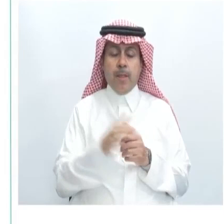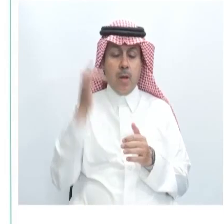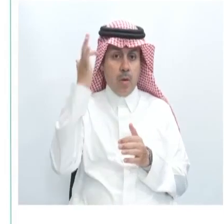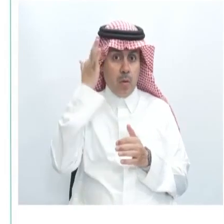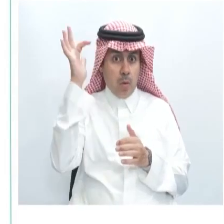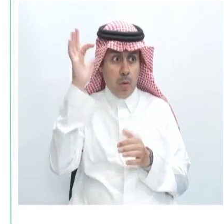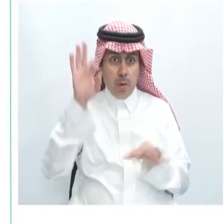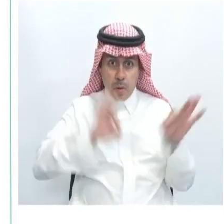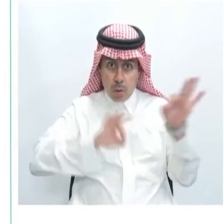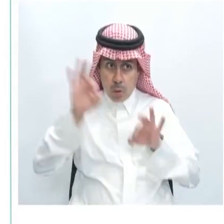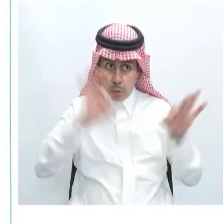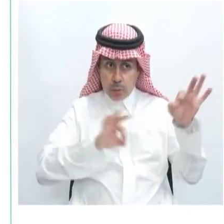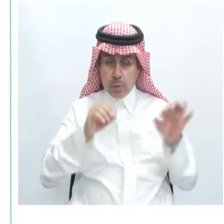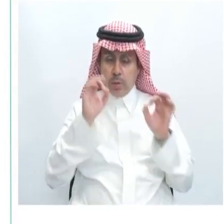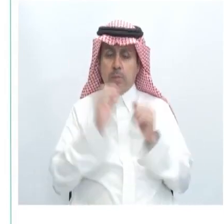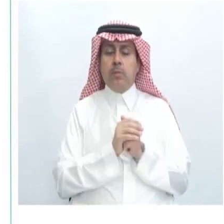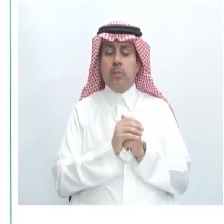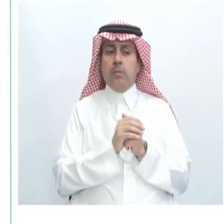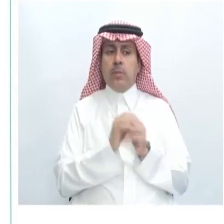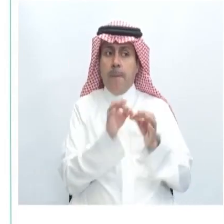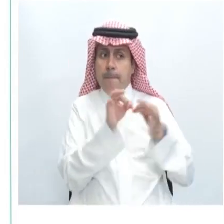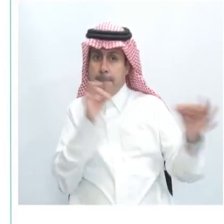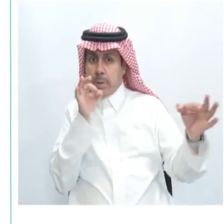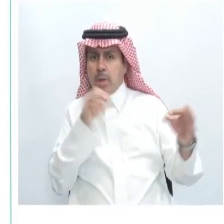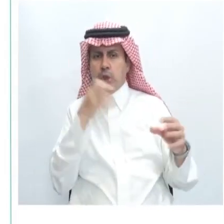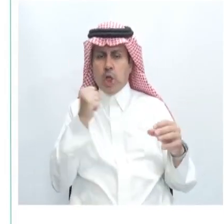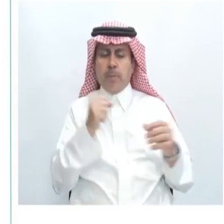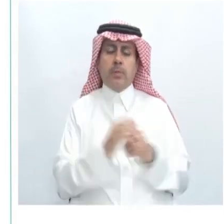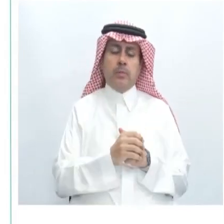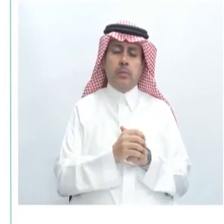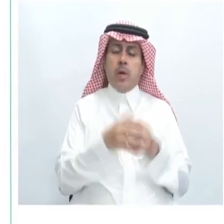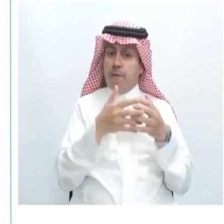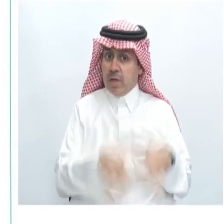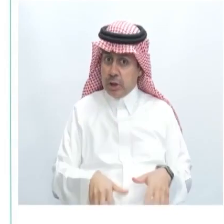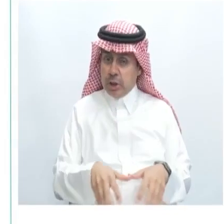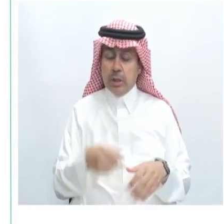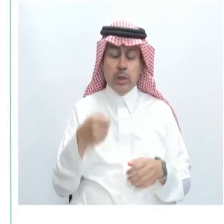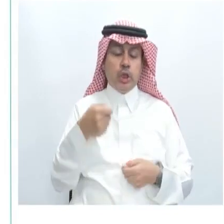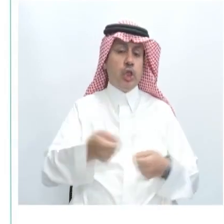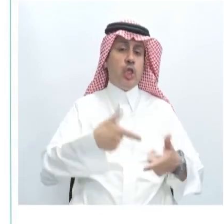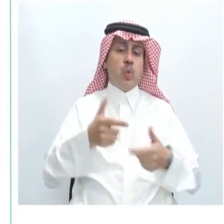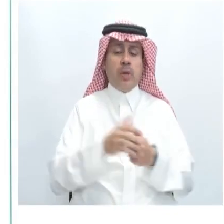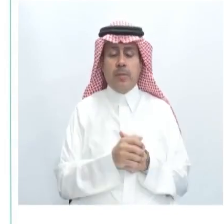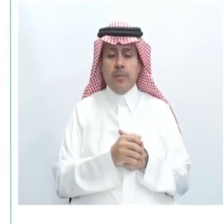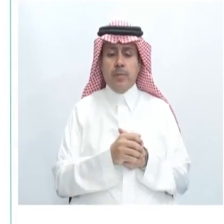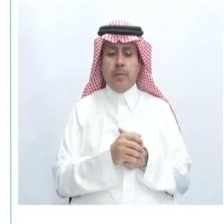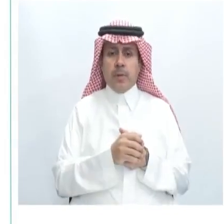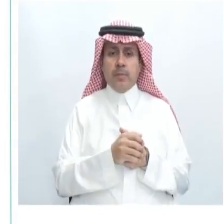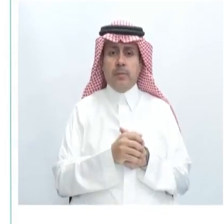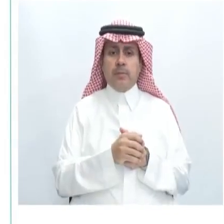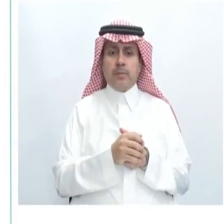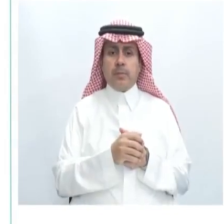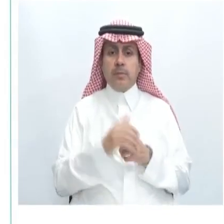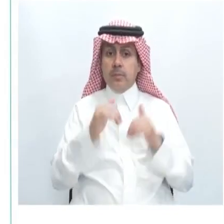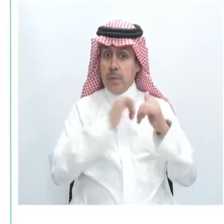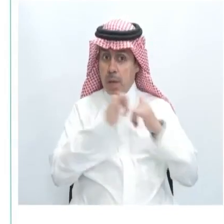من مثلا قد يكون فشل عمليه التسويقيه او فشل اداره المنتج او الخدمه او غيره او قنوات